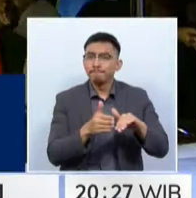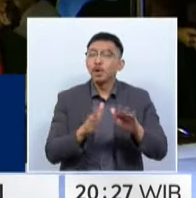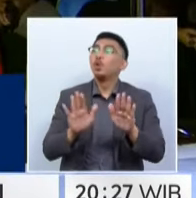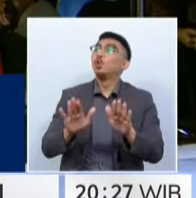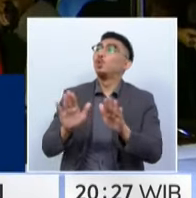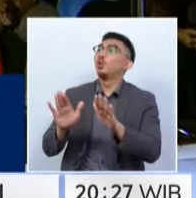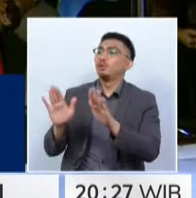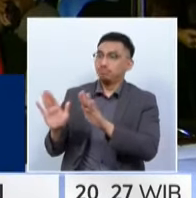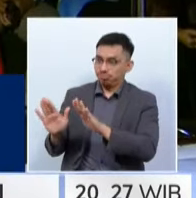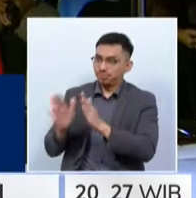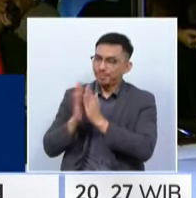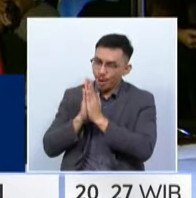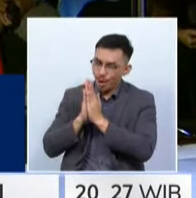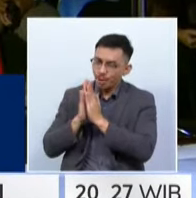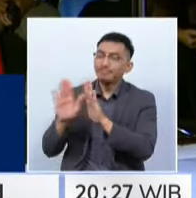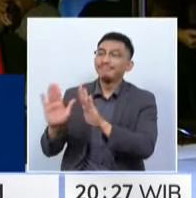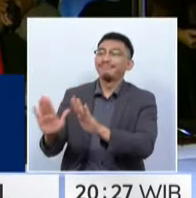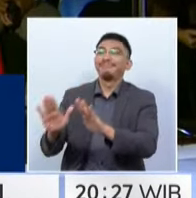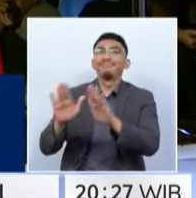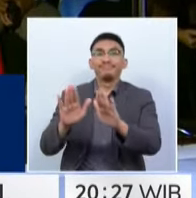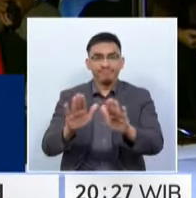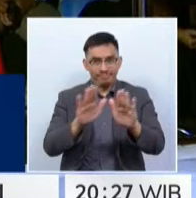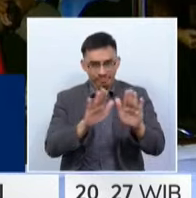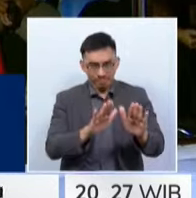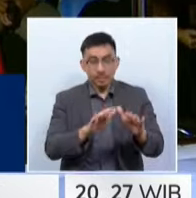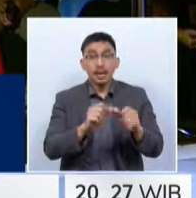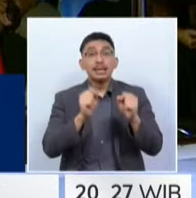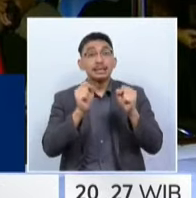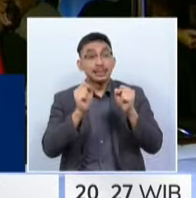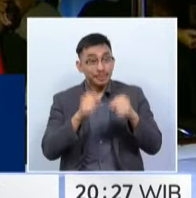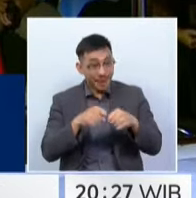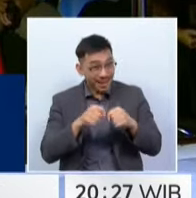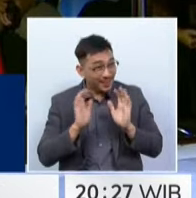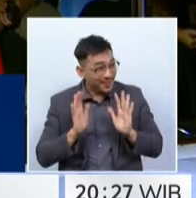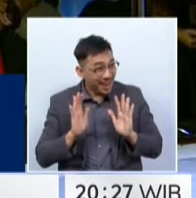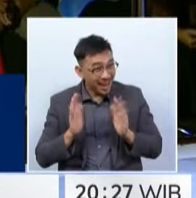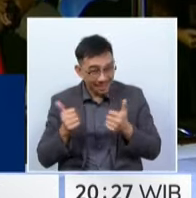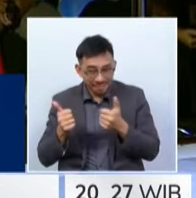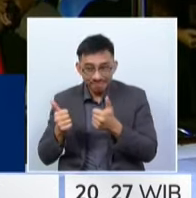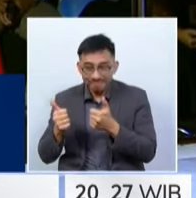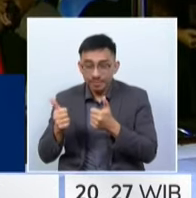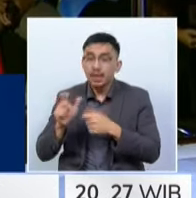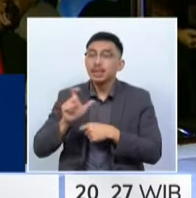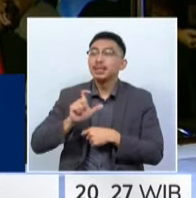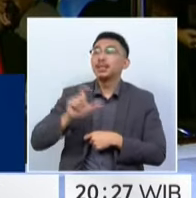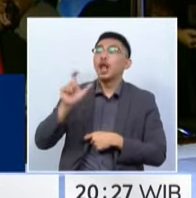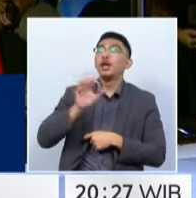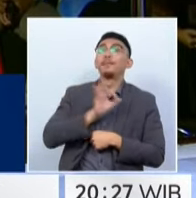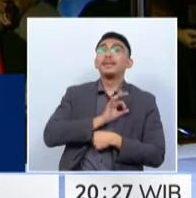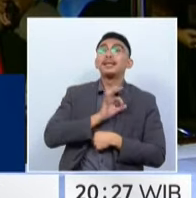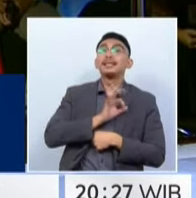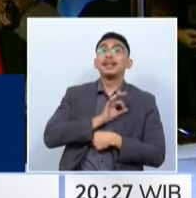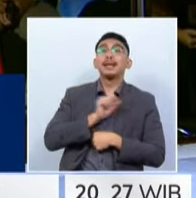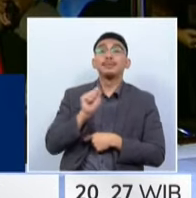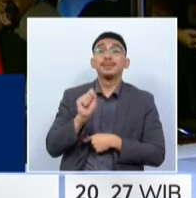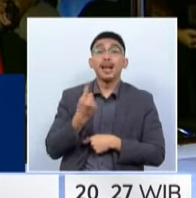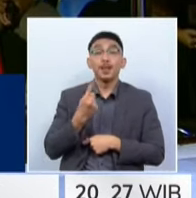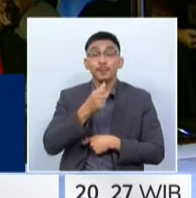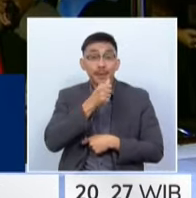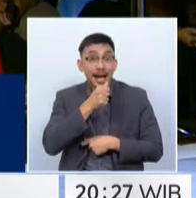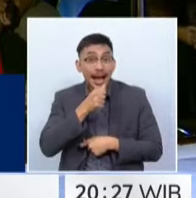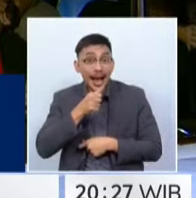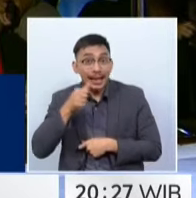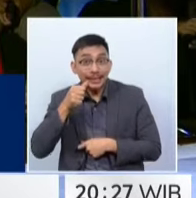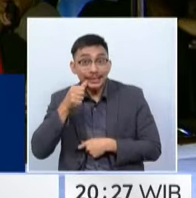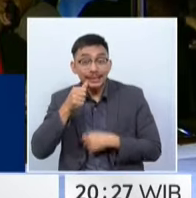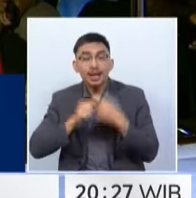tenang mohon tenang bapak kita sudah sepakat di awal bapak ibu kami persilakan calon Presiden nomor urut 1 Bapak Anis Bedan untuk menanggapi